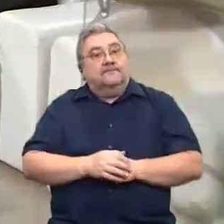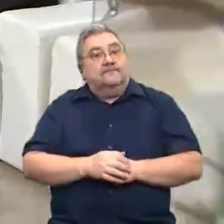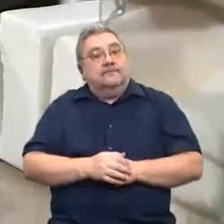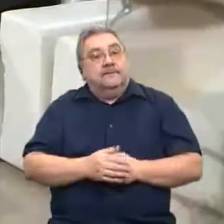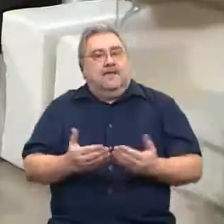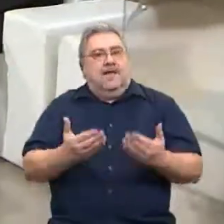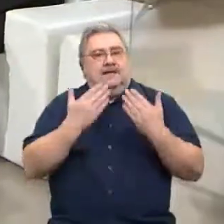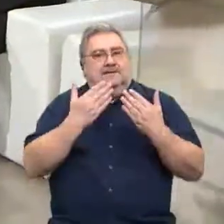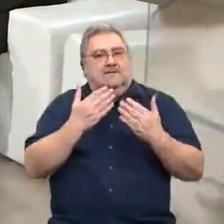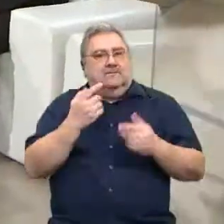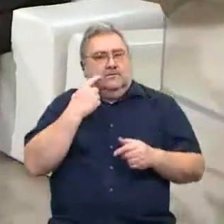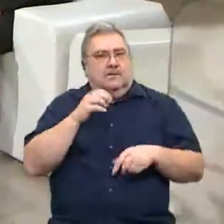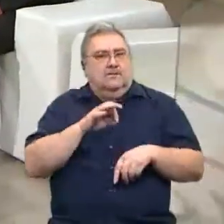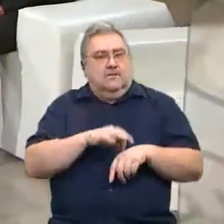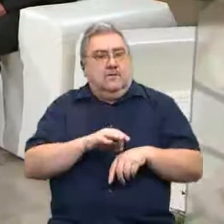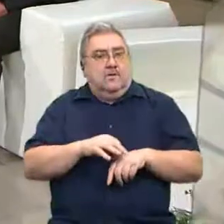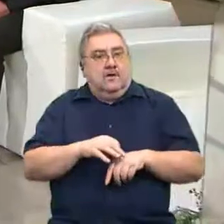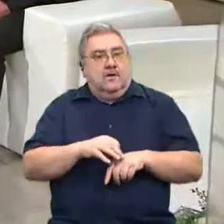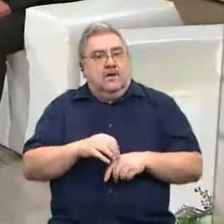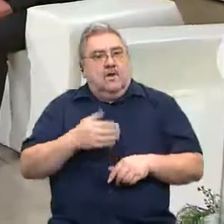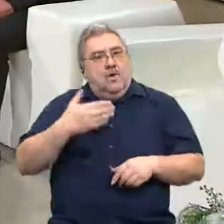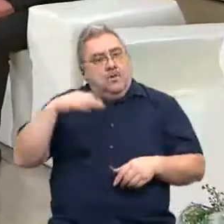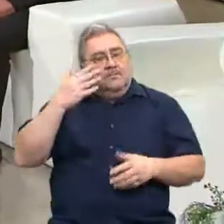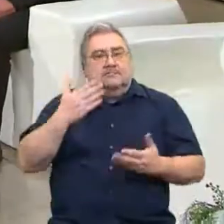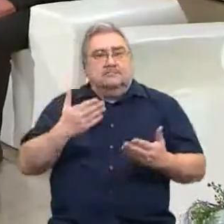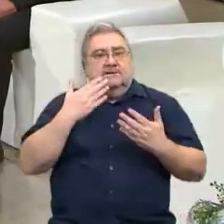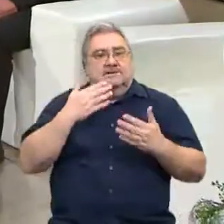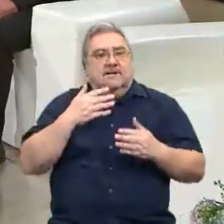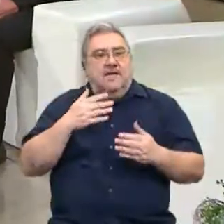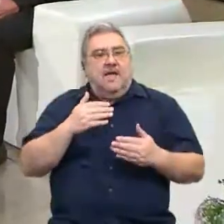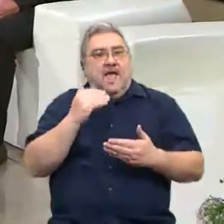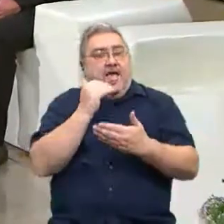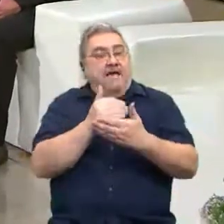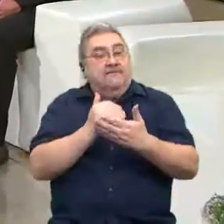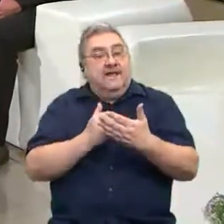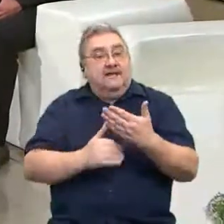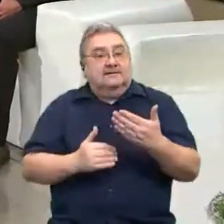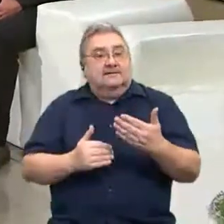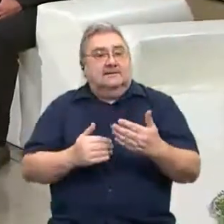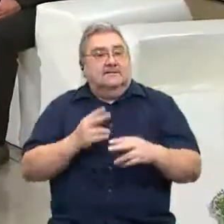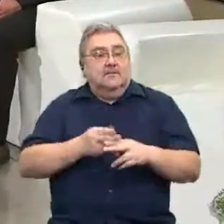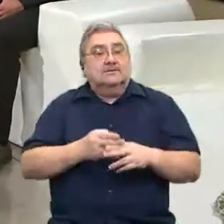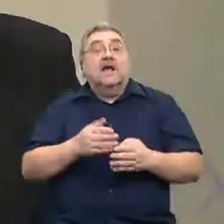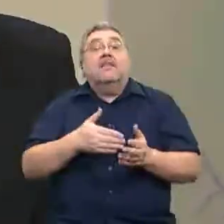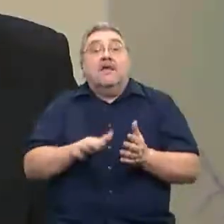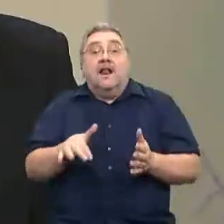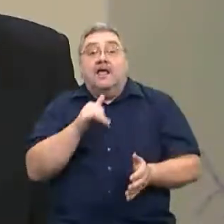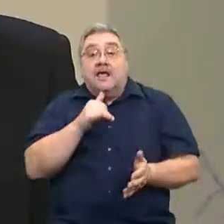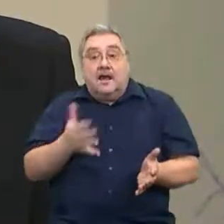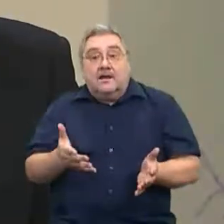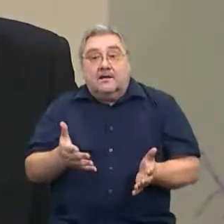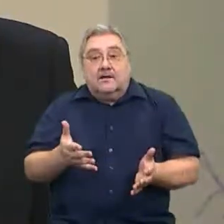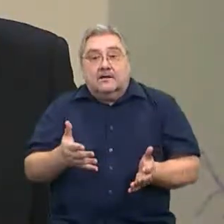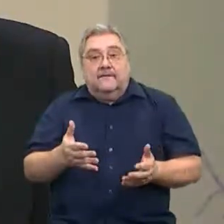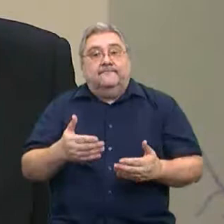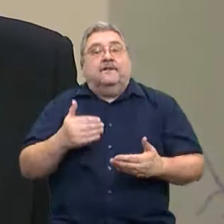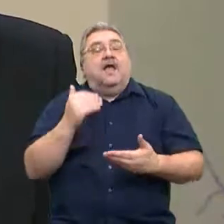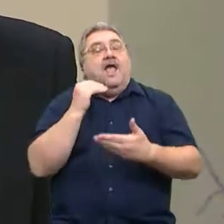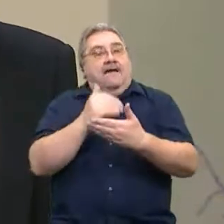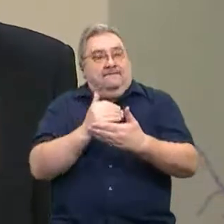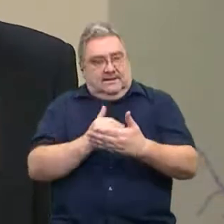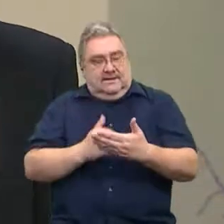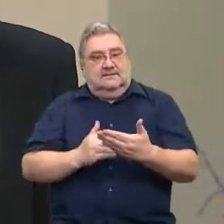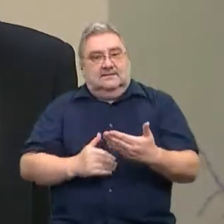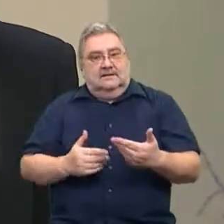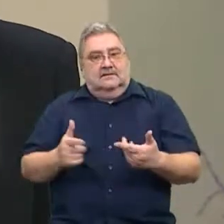stomatologii. Umíme si to představit, pokud je třeba o evidenci pacientů. A dál? No tak samozřejmě ta evidence